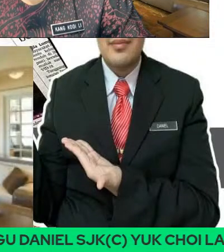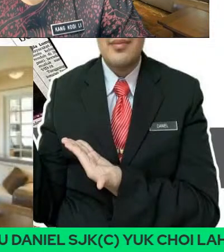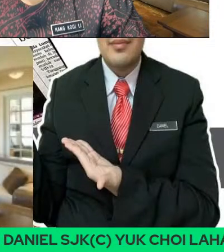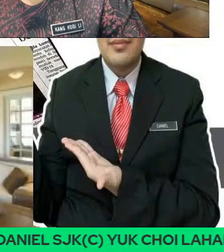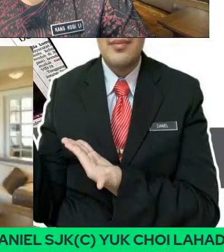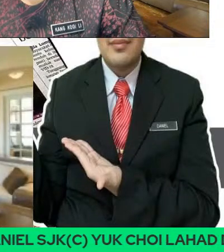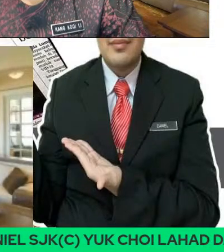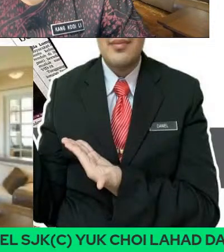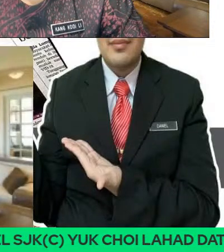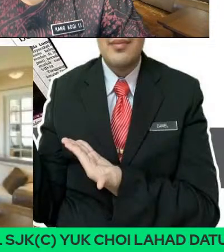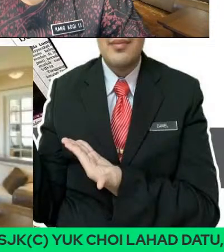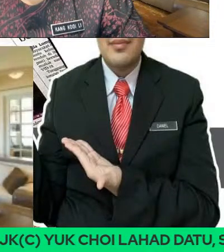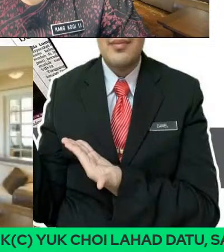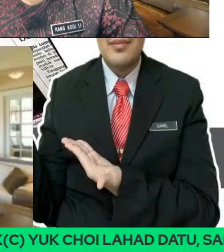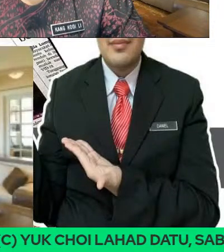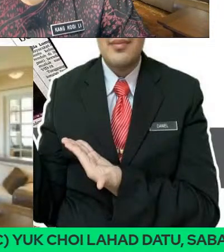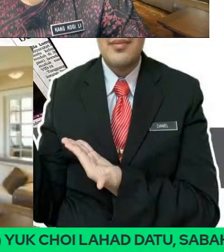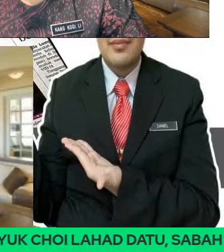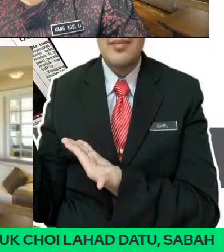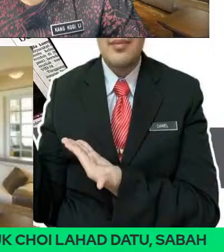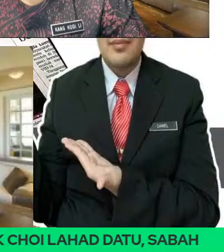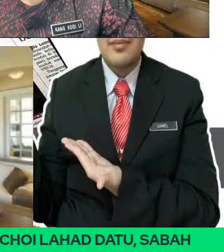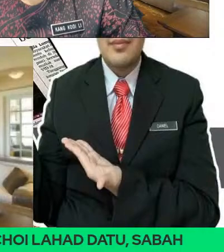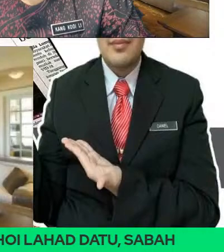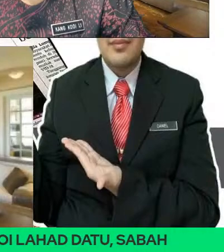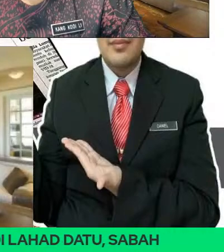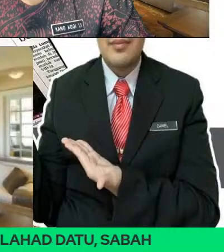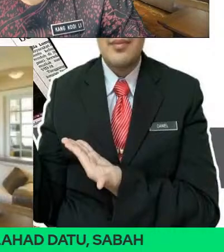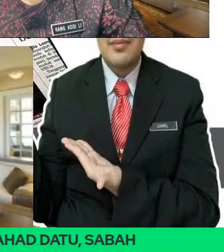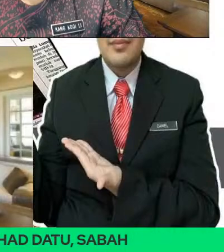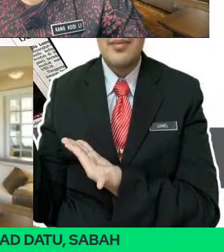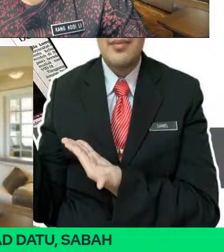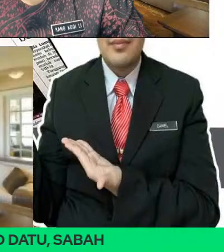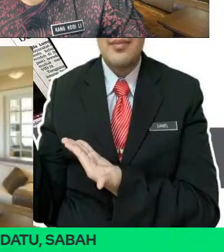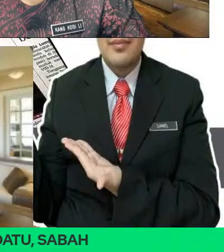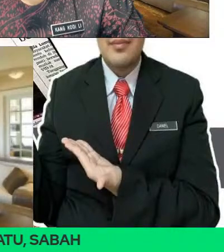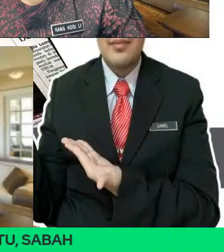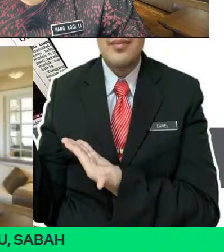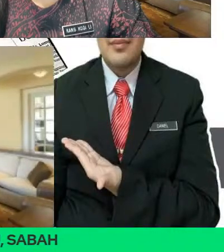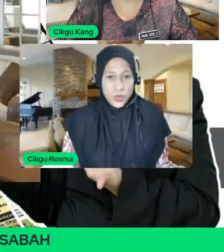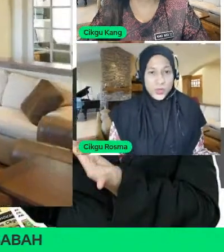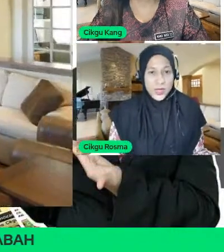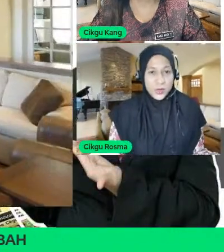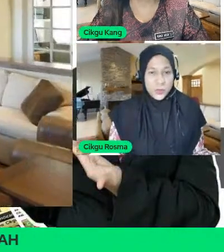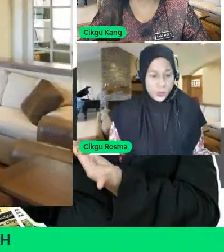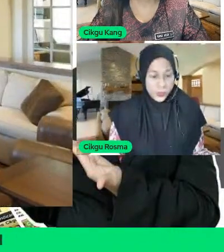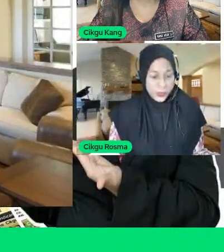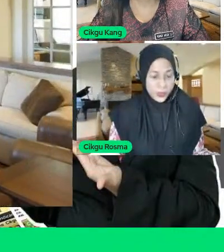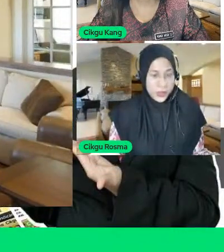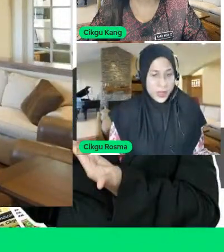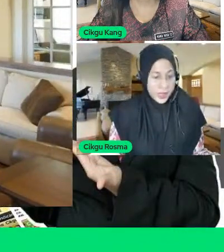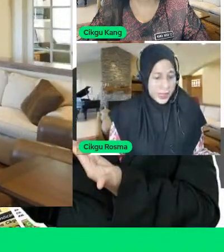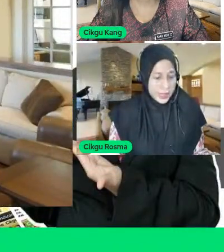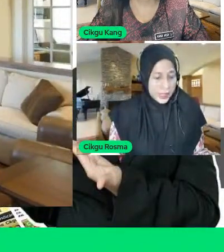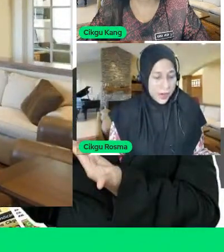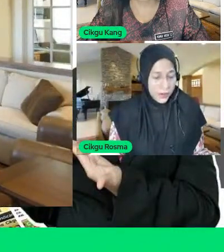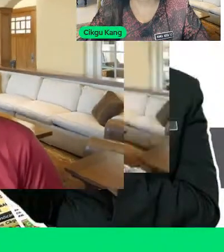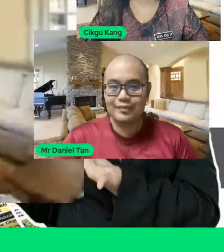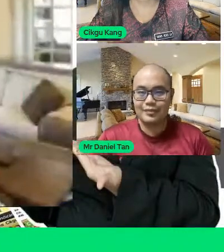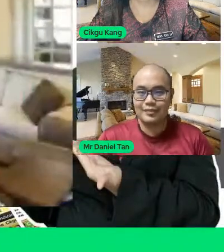bahasa yang sopan dan gambar profile yang bersesuaian utuk tontonan umum